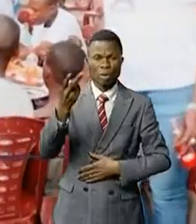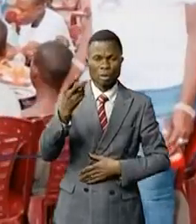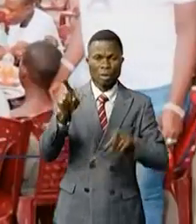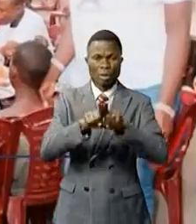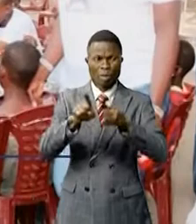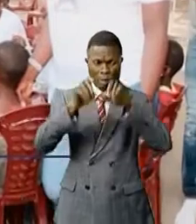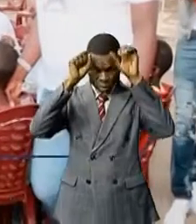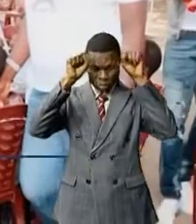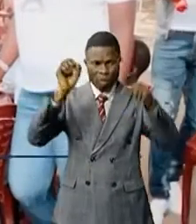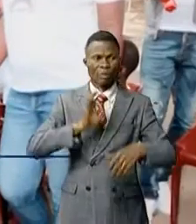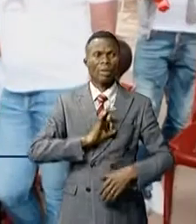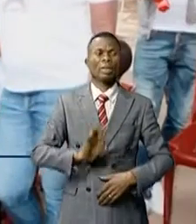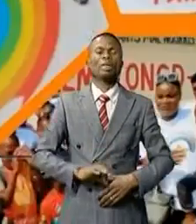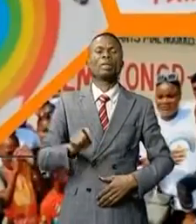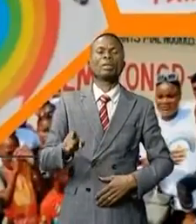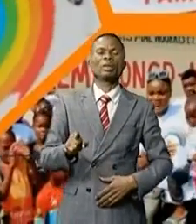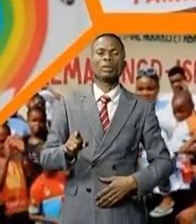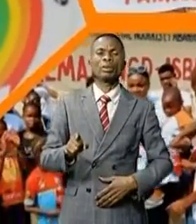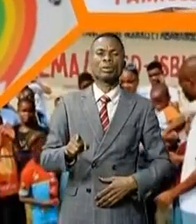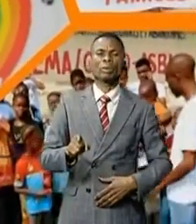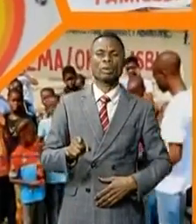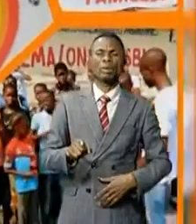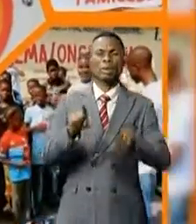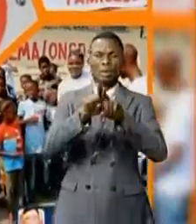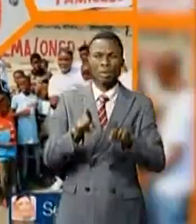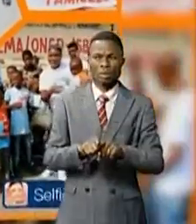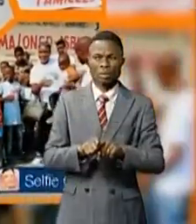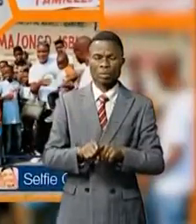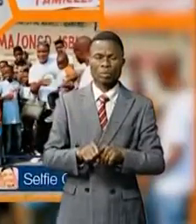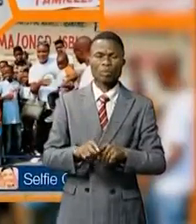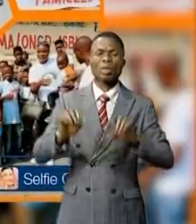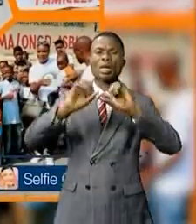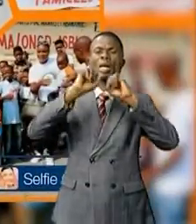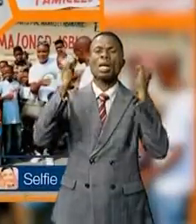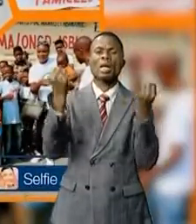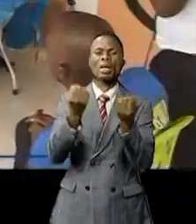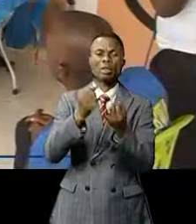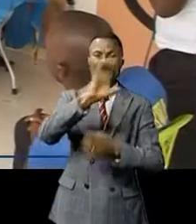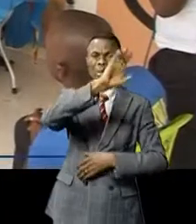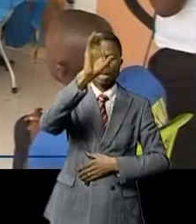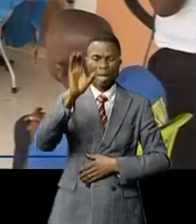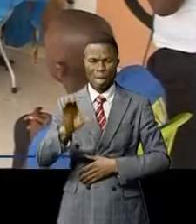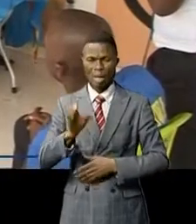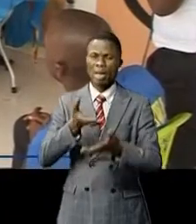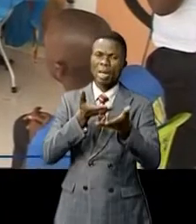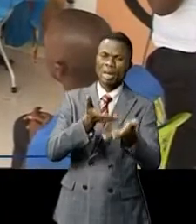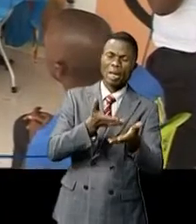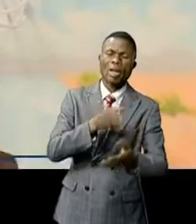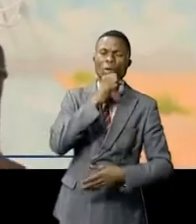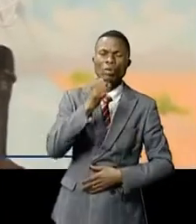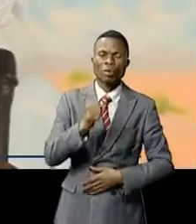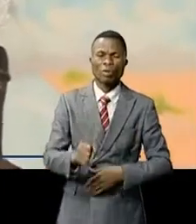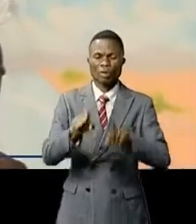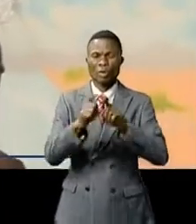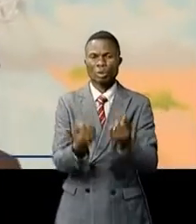chef de l'État Félix-Antoine Tshisekedi Tshilombo. C'est ainsi qu'Arc-en-Ciel Lissungi est allé au chevet de personnes âgées et